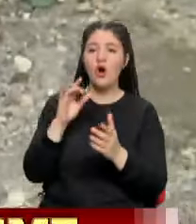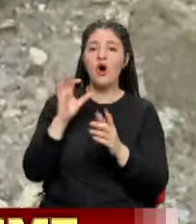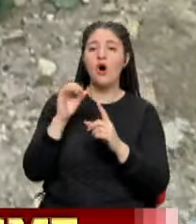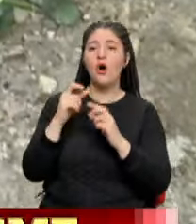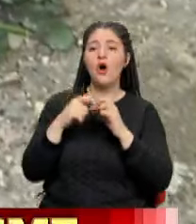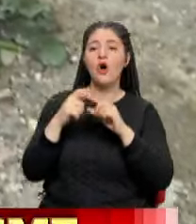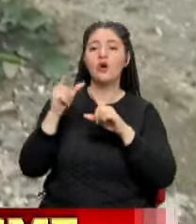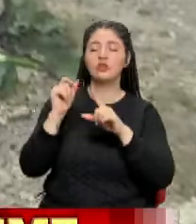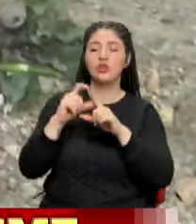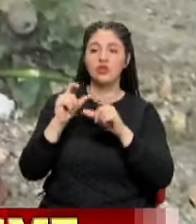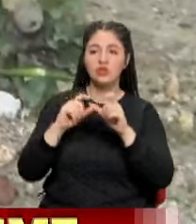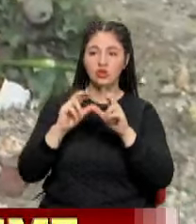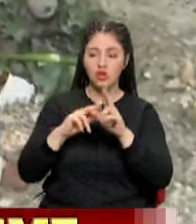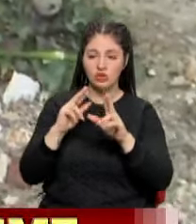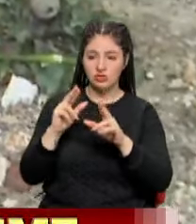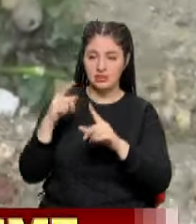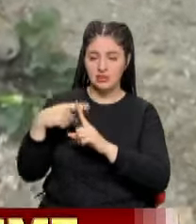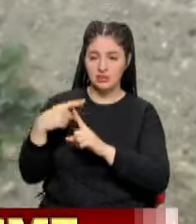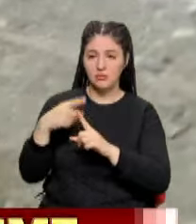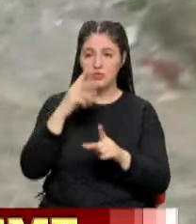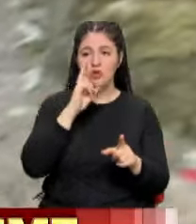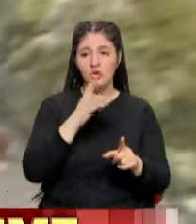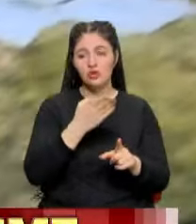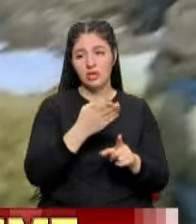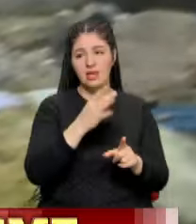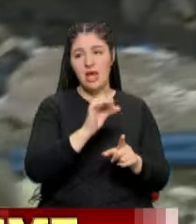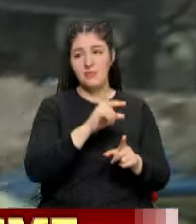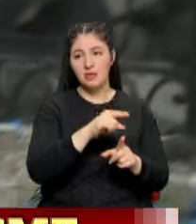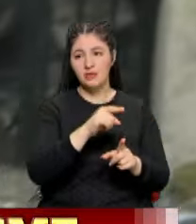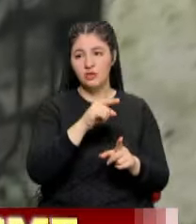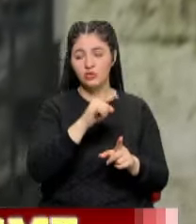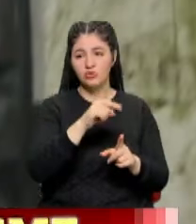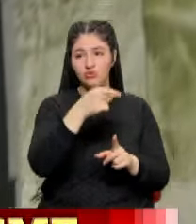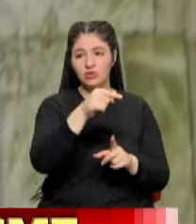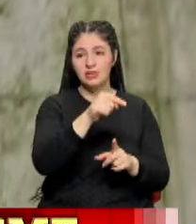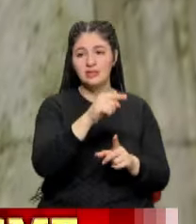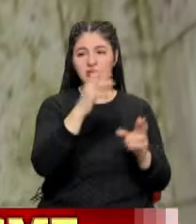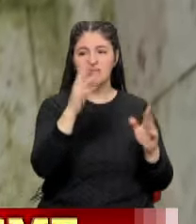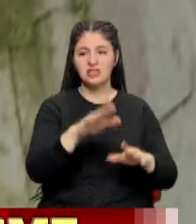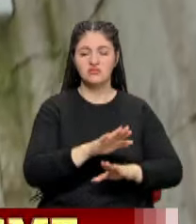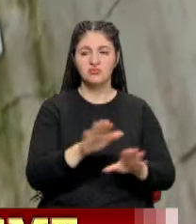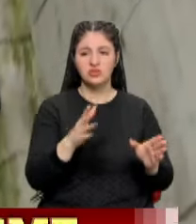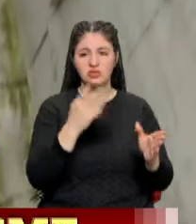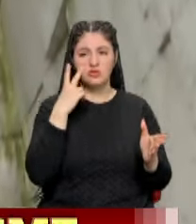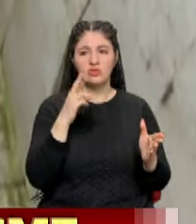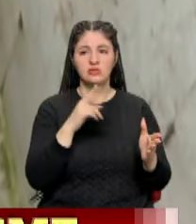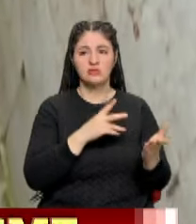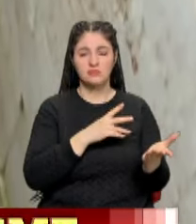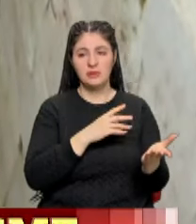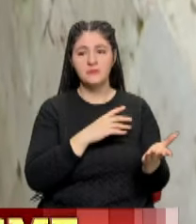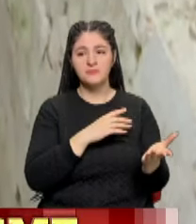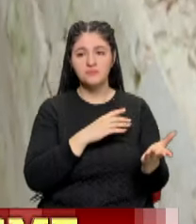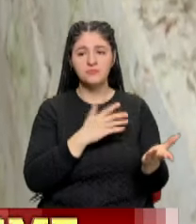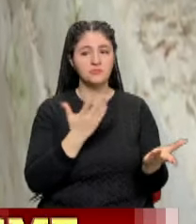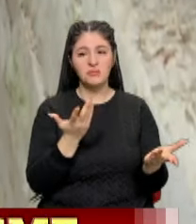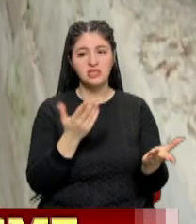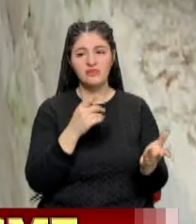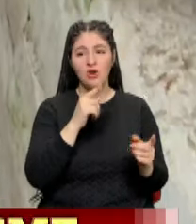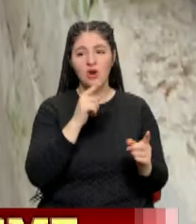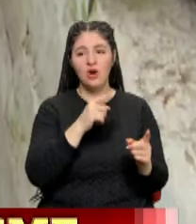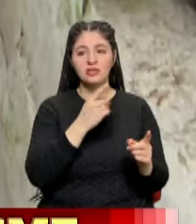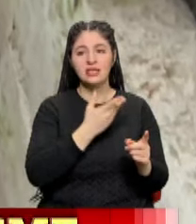Ortodoks Kilisesi. Zaten hemen şurada zaten yıkılmış gördüğünüz gibi. Maalesef